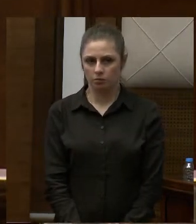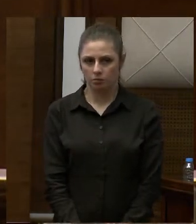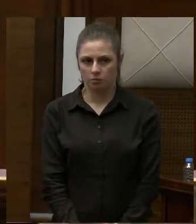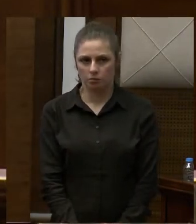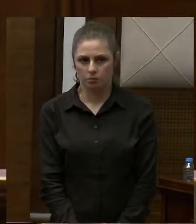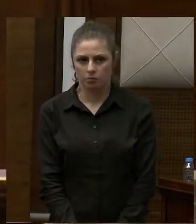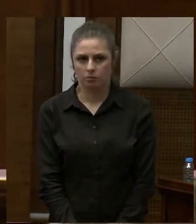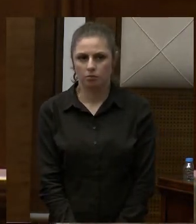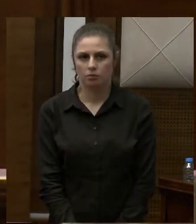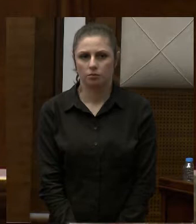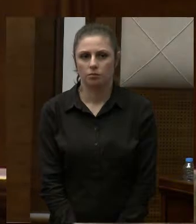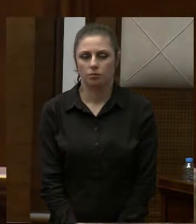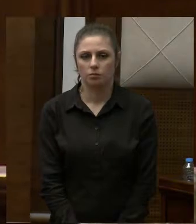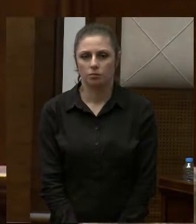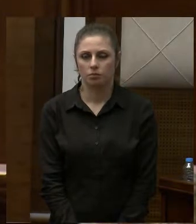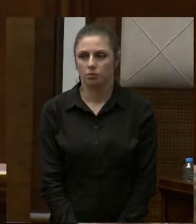14. 14.